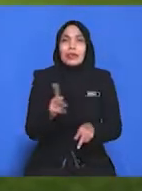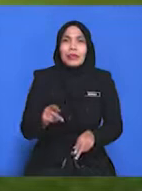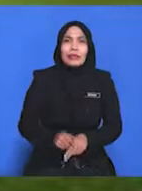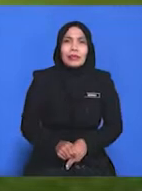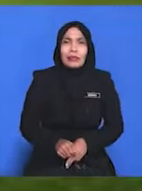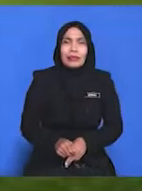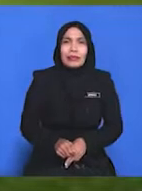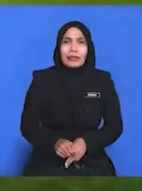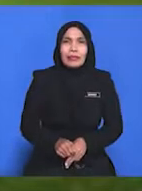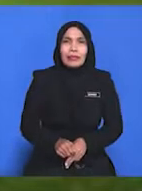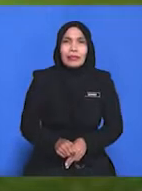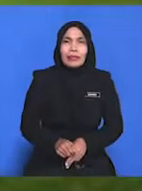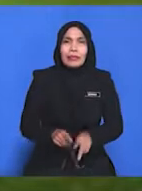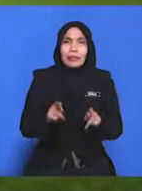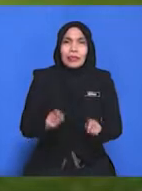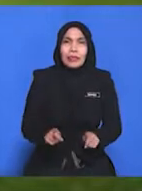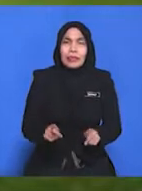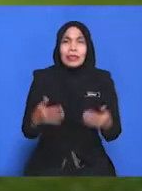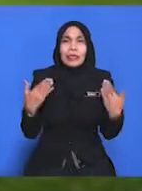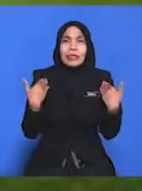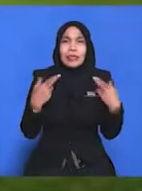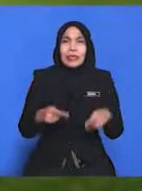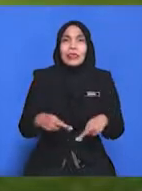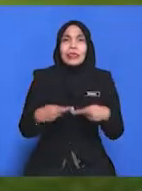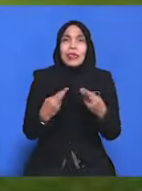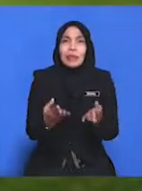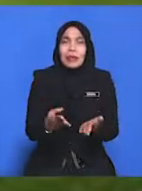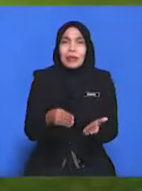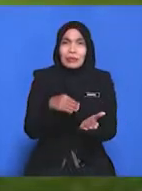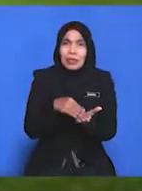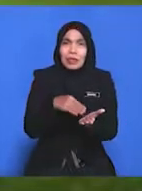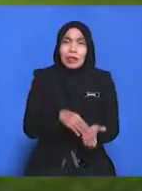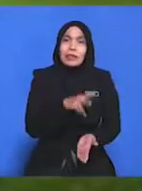kerana bergantung kepada bilangan peserta yang akan terlibat.